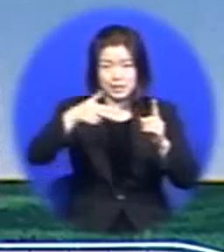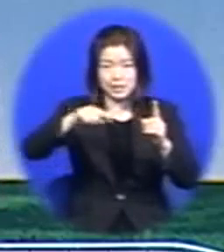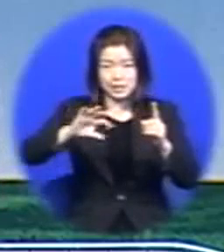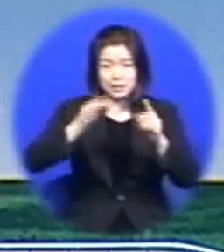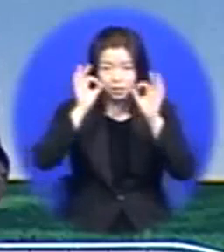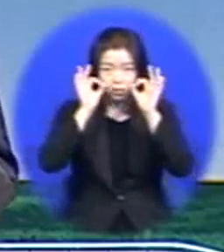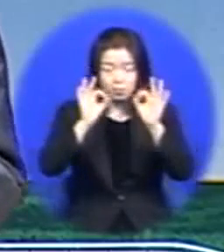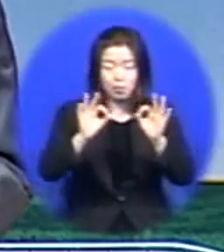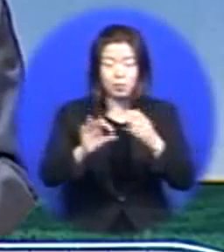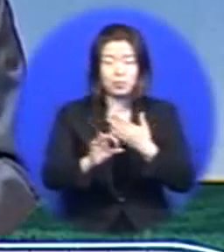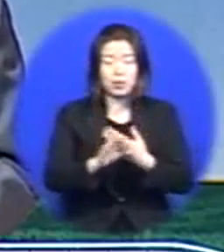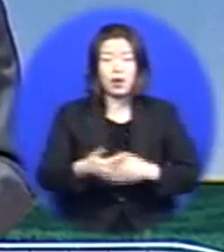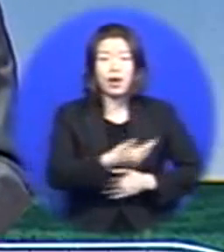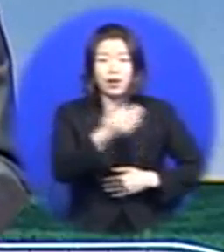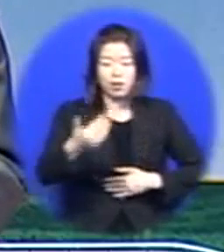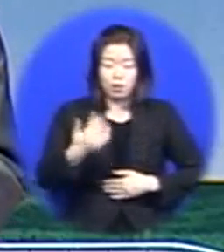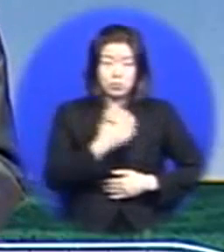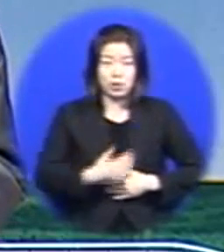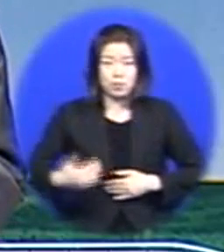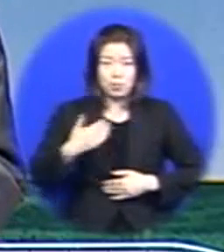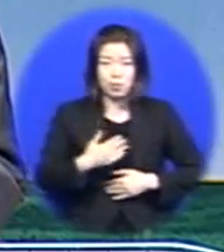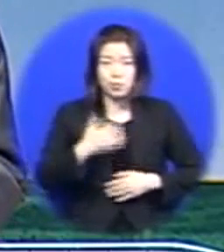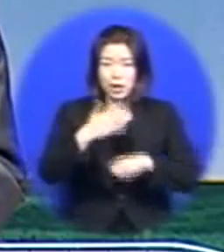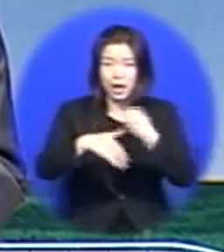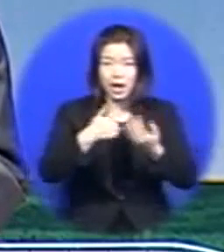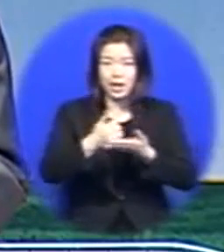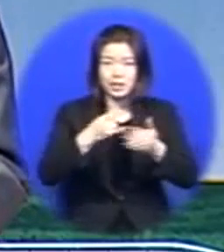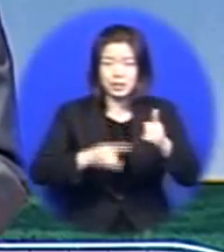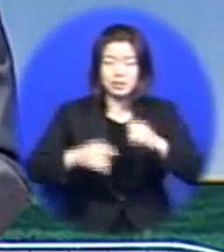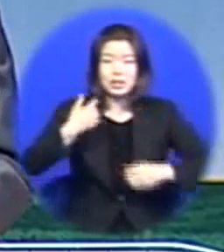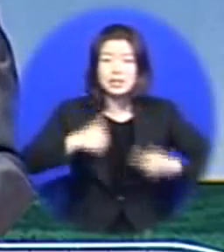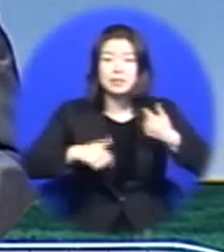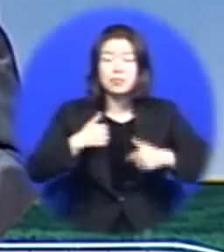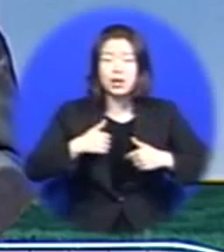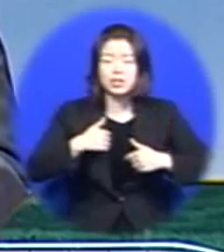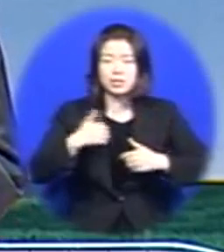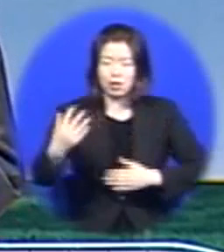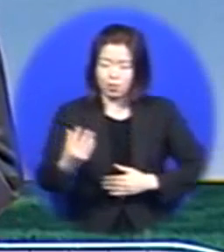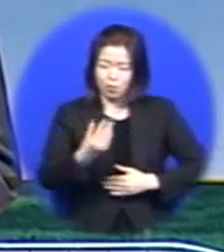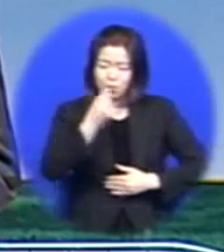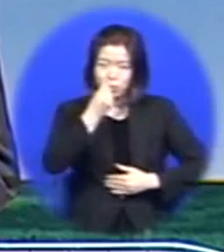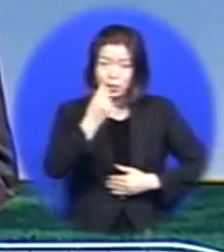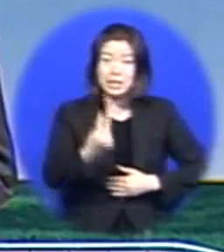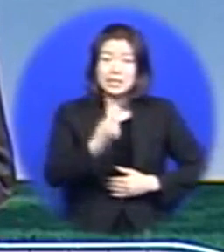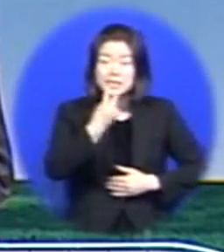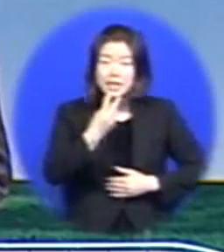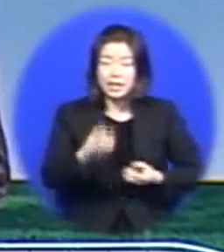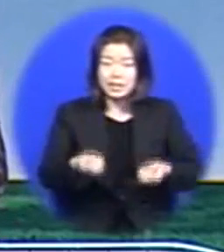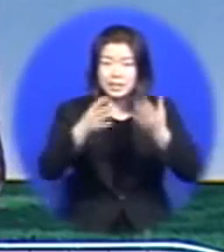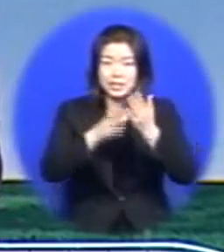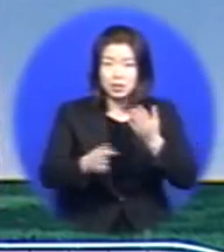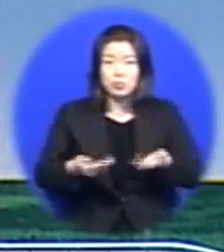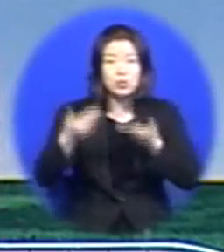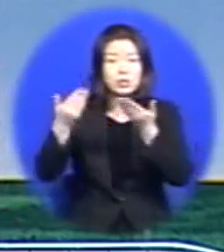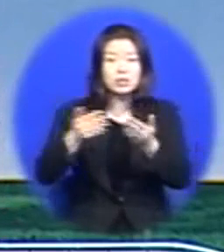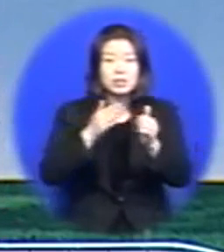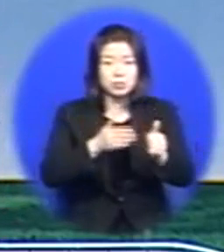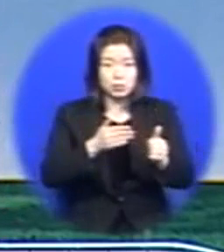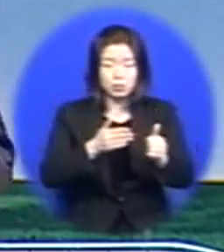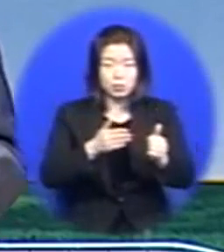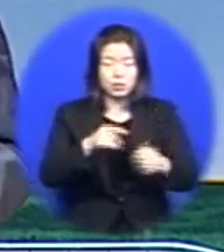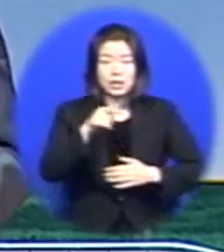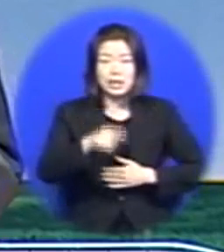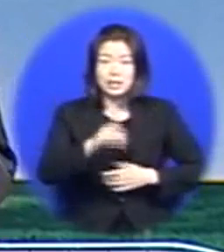보면 여러분의 몸을 하나님께서 기뻐하실 거룩한 산제물로 드리십시오.